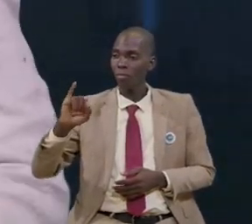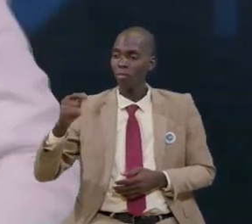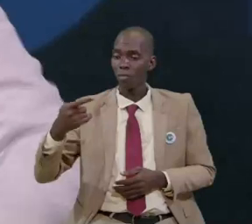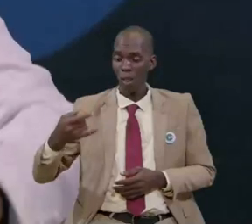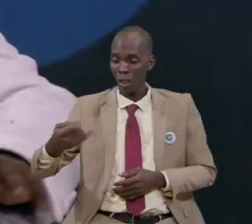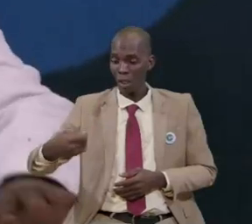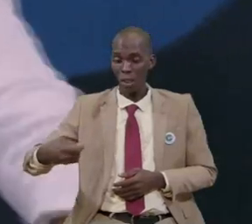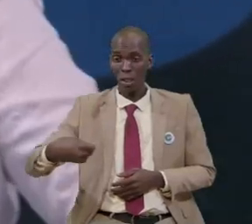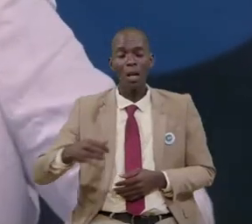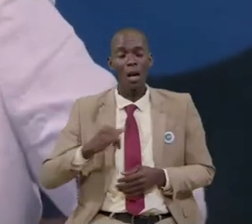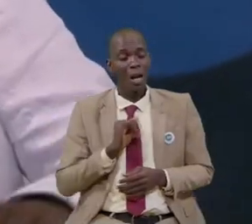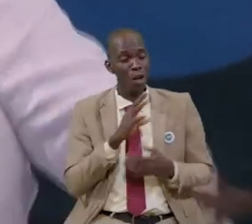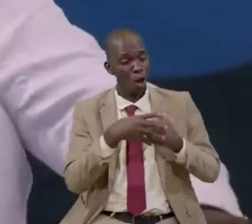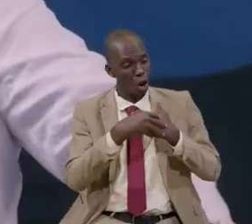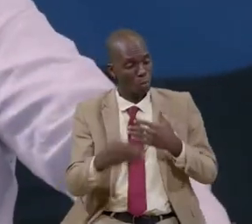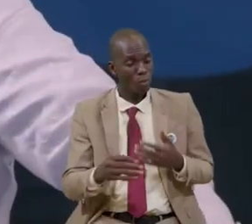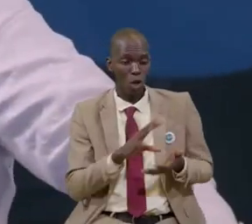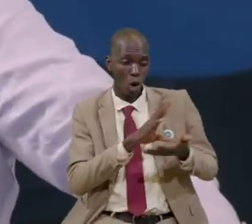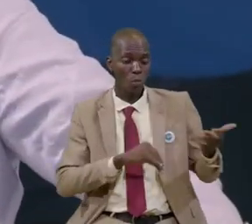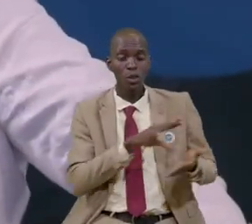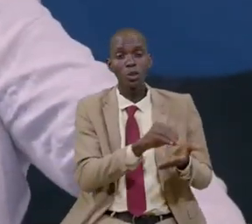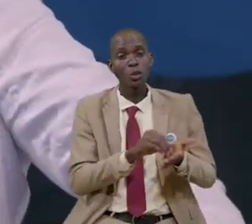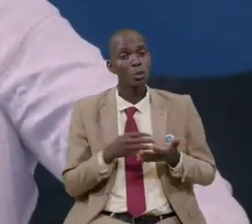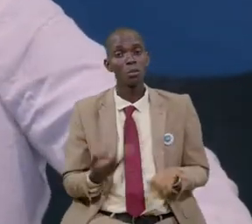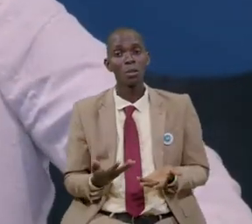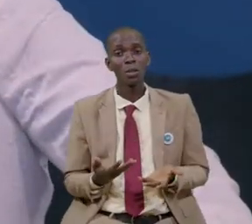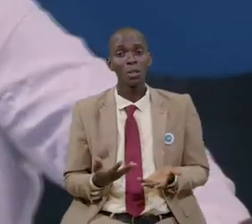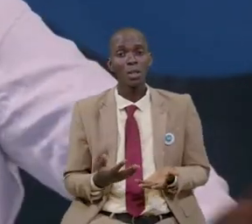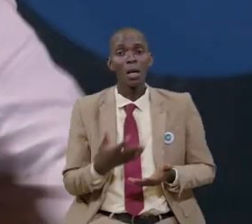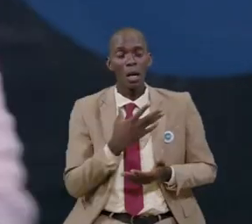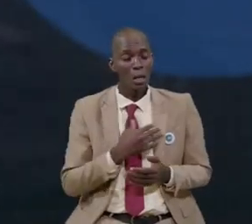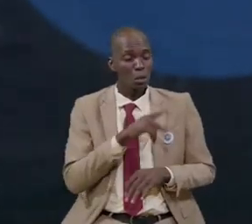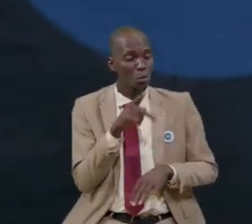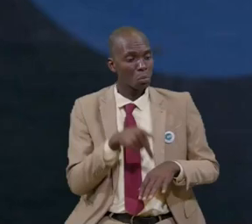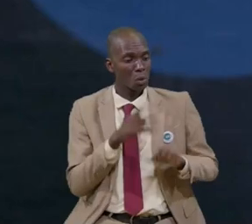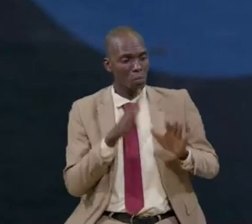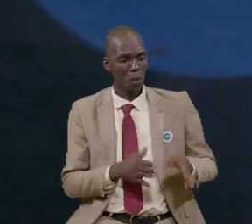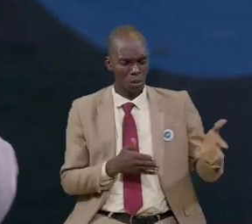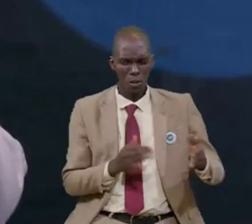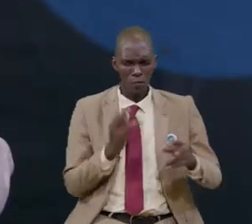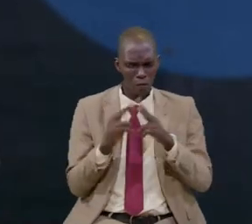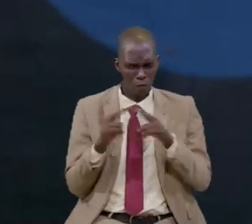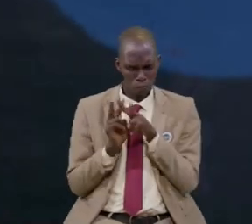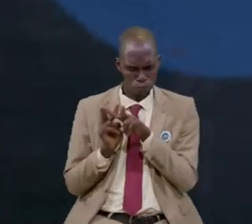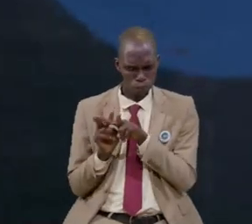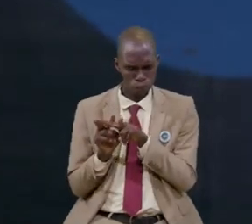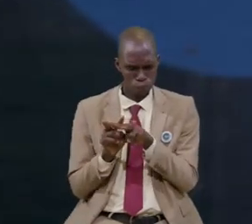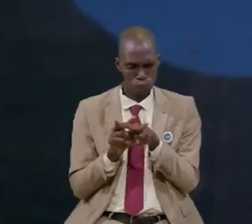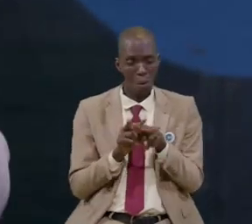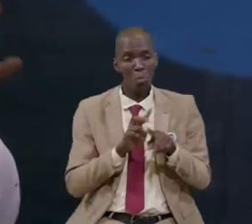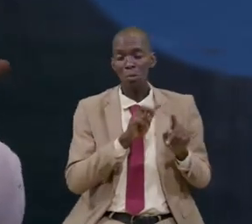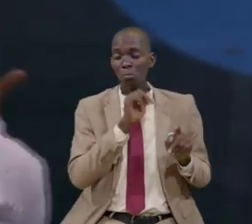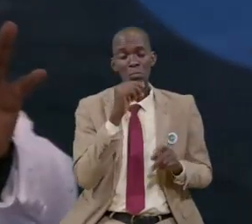J'utilisais sa signature, les choses que j'avais faites. Je sais qu'il était là très vigilant, mais j'ai dit que